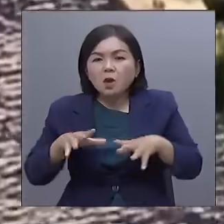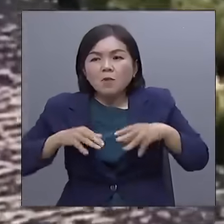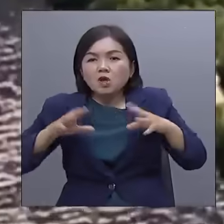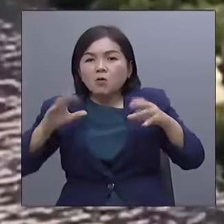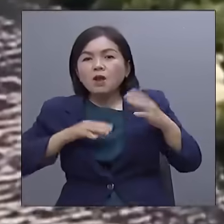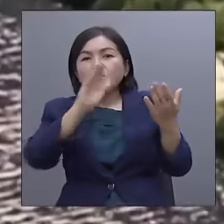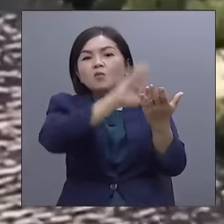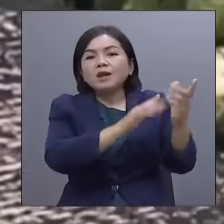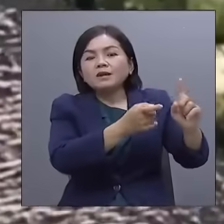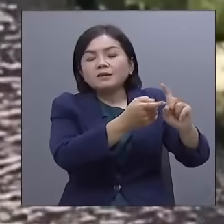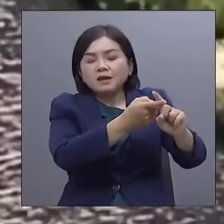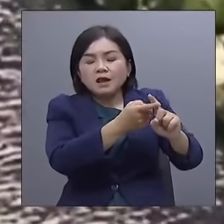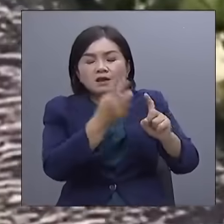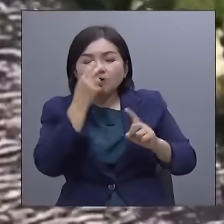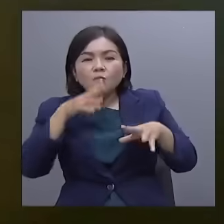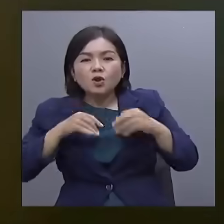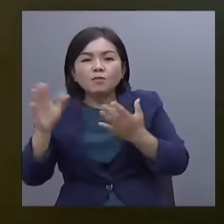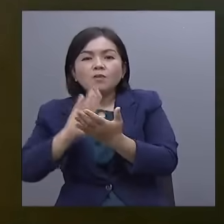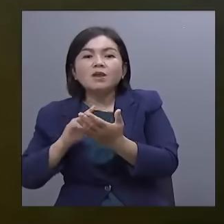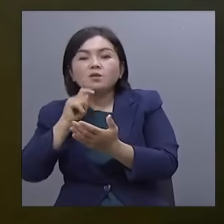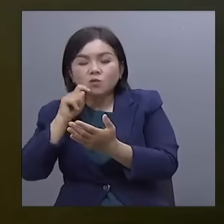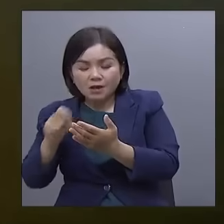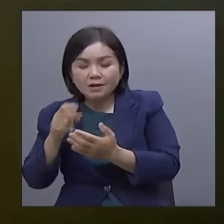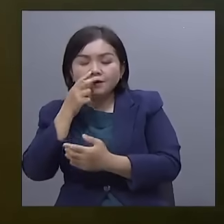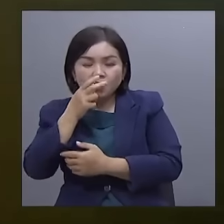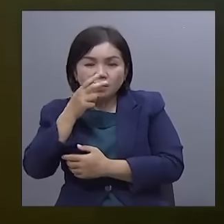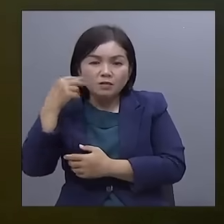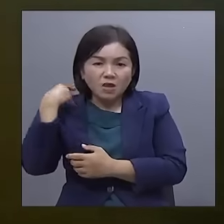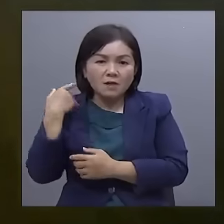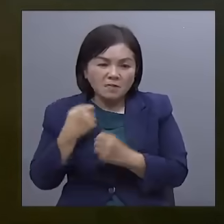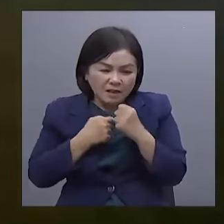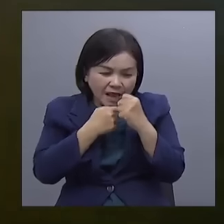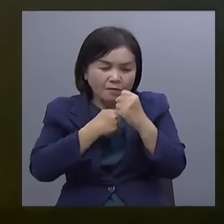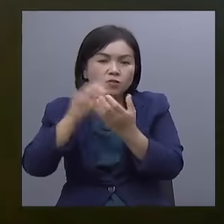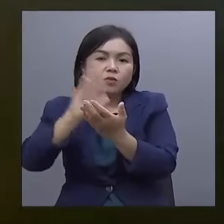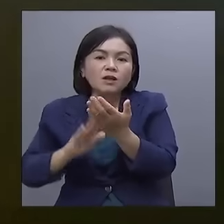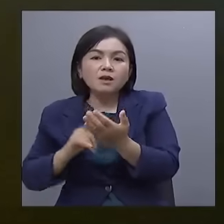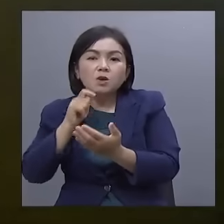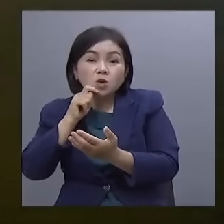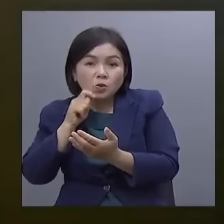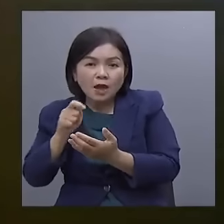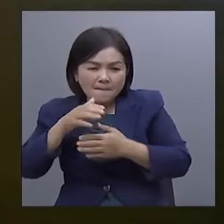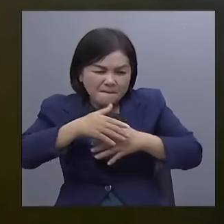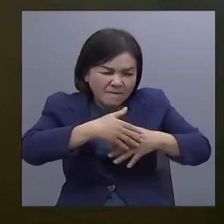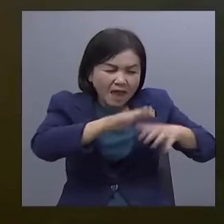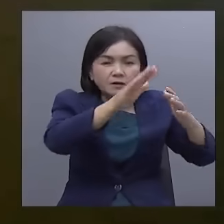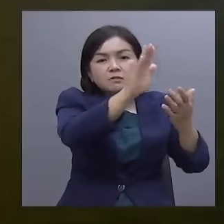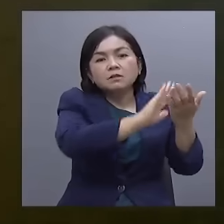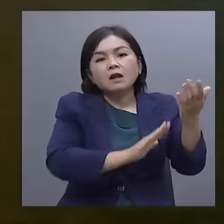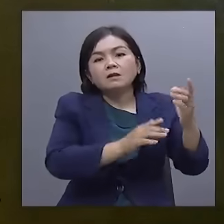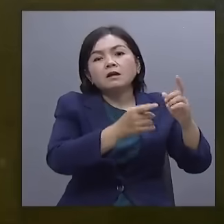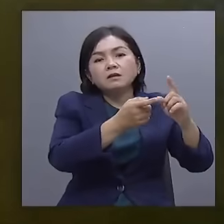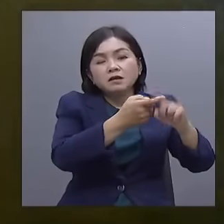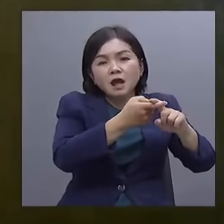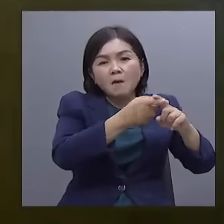ที่เริ่มเห็นความคืบหน้าเพิ่มมากขึ้นค่ะโดยเฉพาะความพยายามของยูเครนในการขับรัสเซียออกจากดินแดนทางตอน